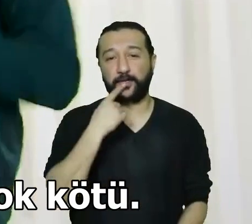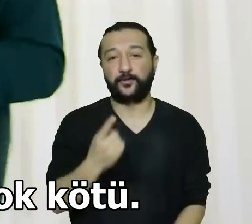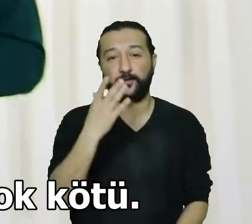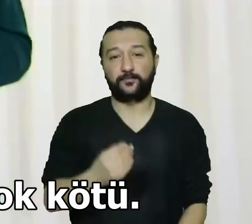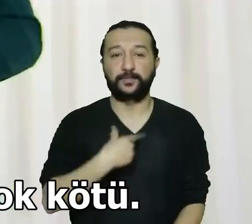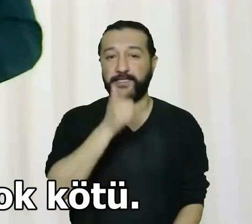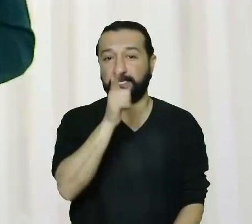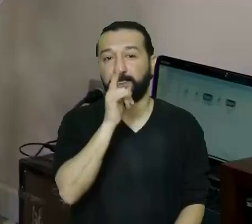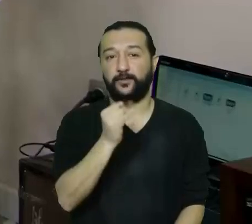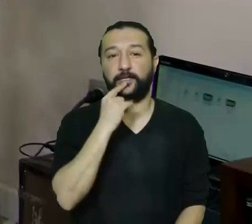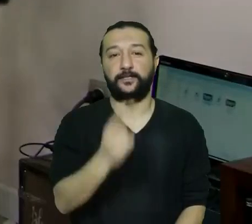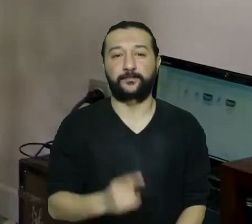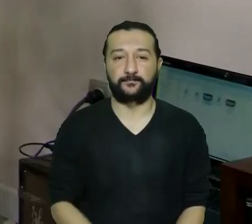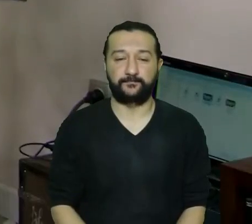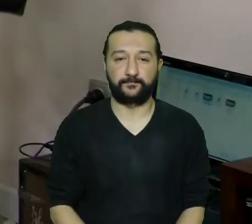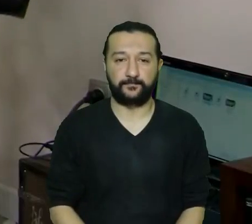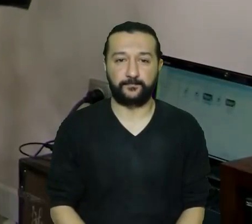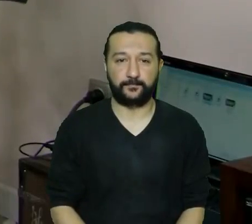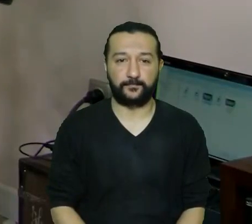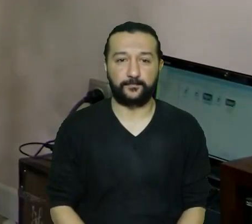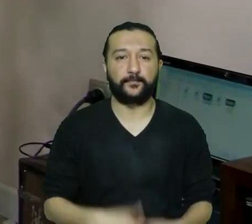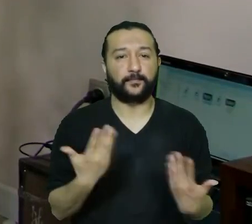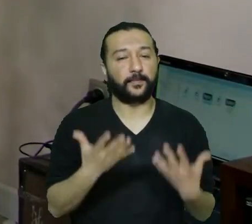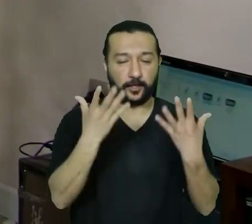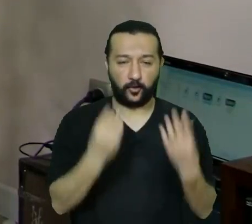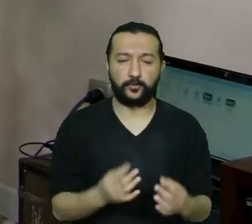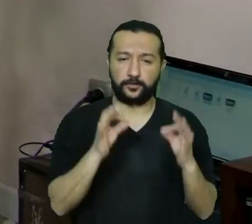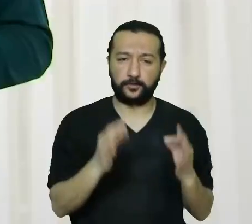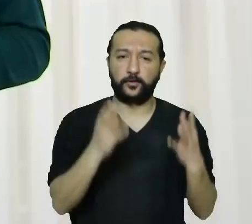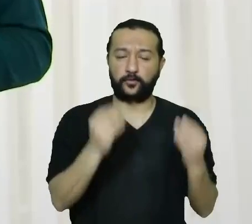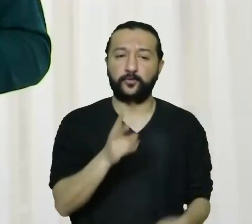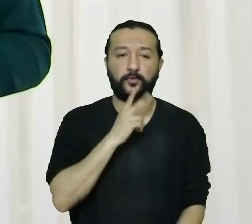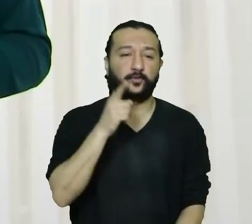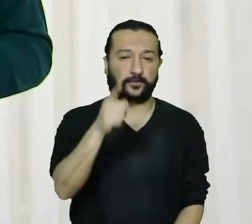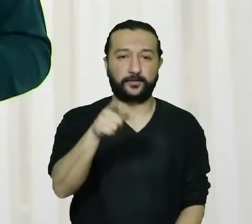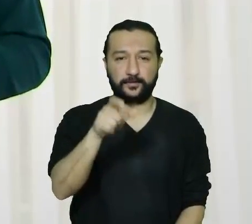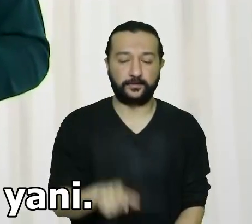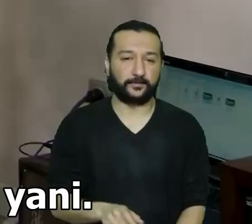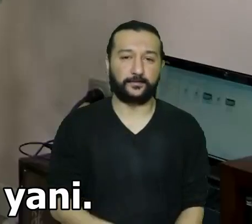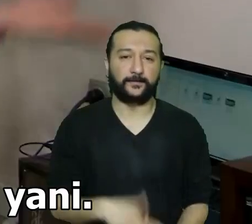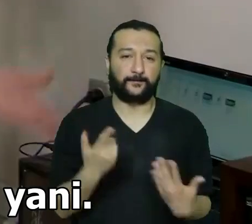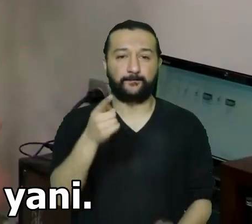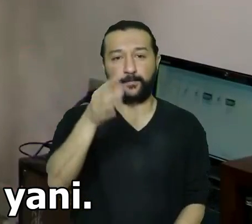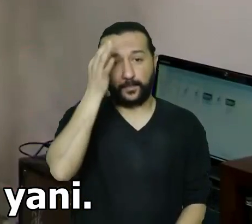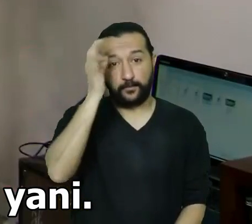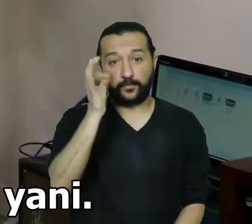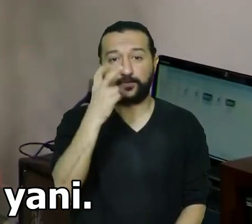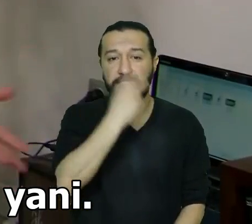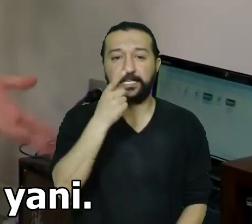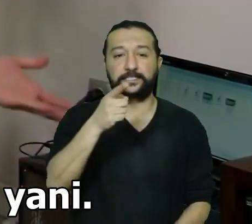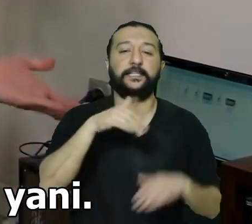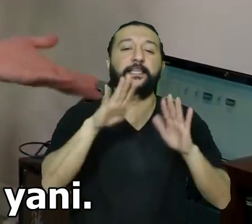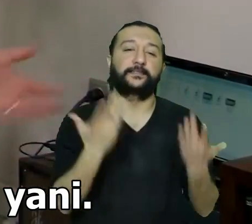Söyledim ama benim sesim çok kötü. Yani o olur yani, sonuçta sen yani profesyonel